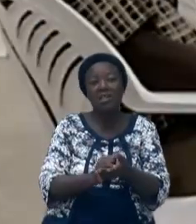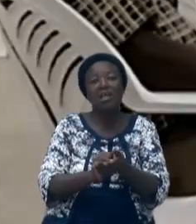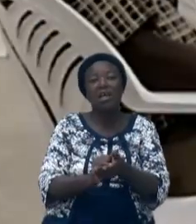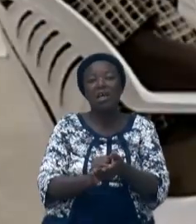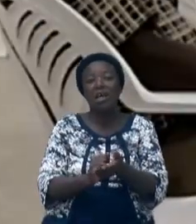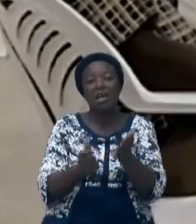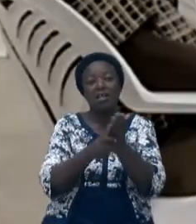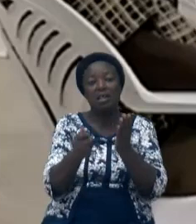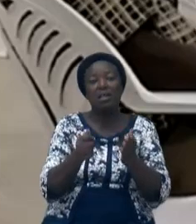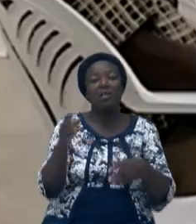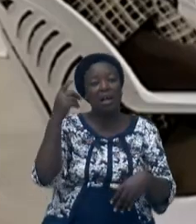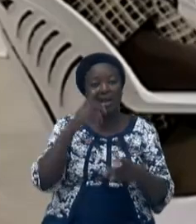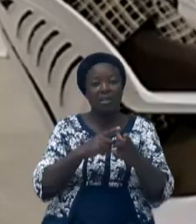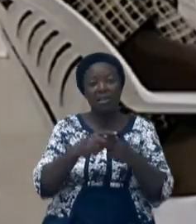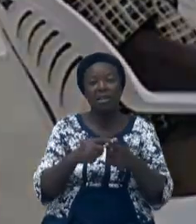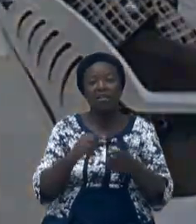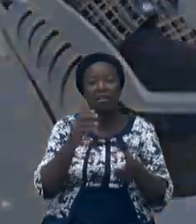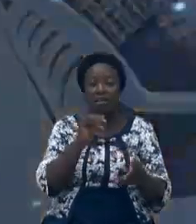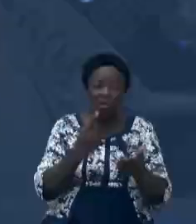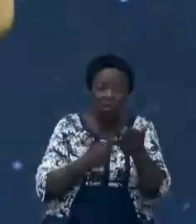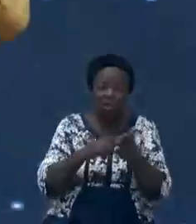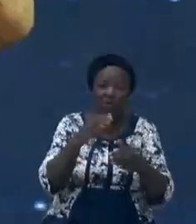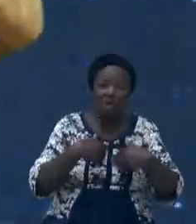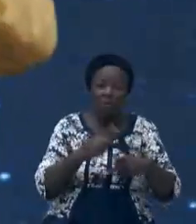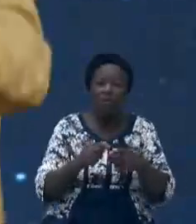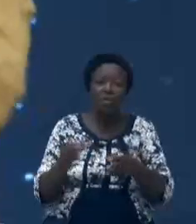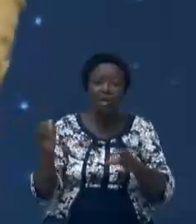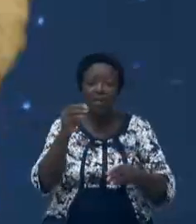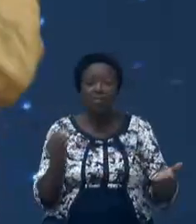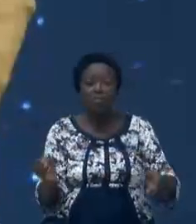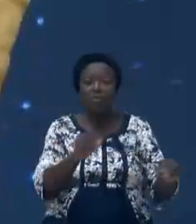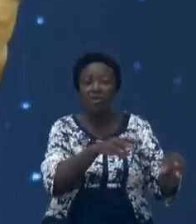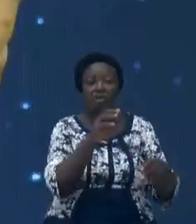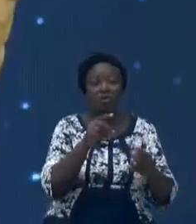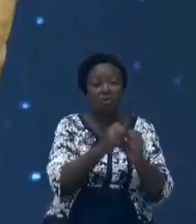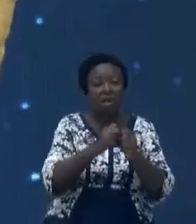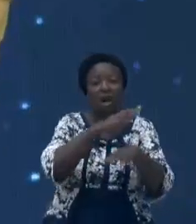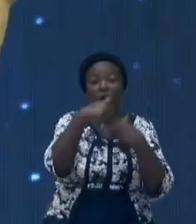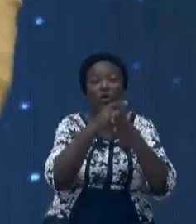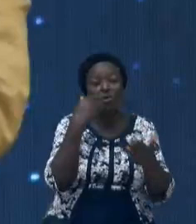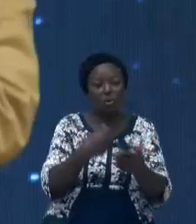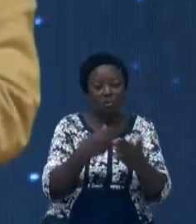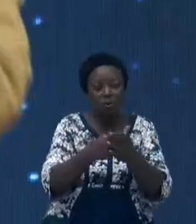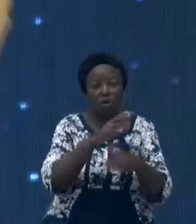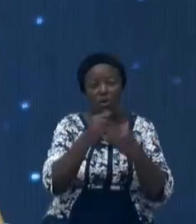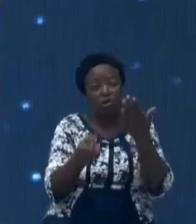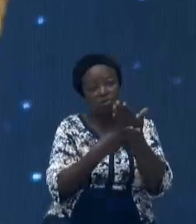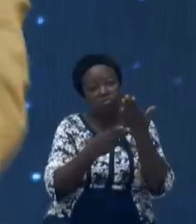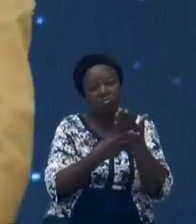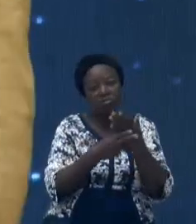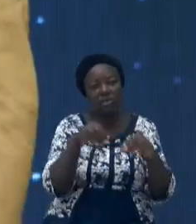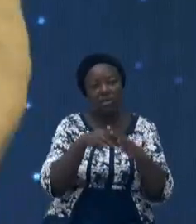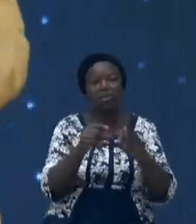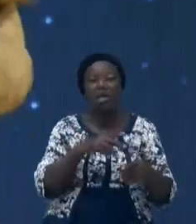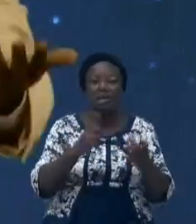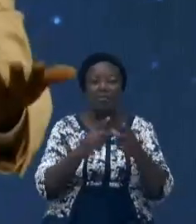l'épée de l'argent pour le biais et parfois toutes les économies tu dois tout rassembler et